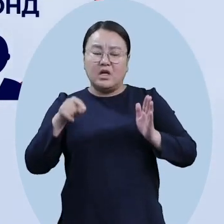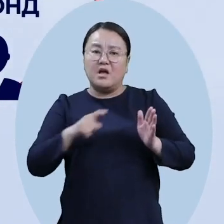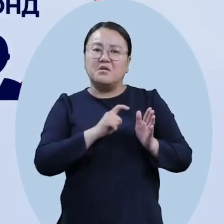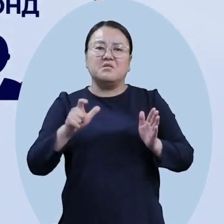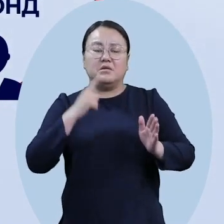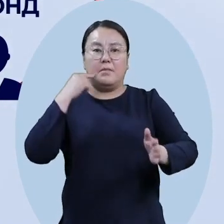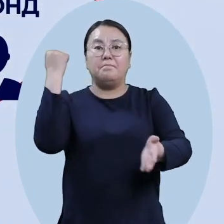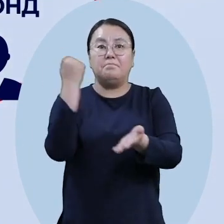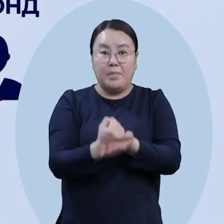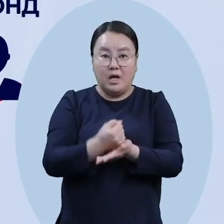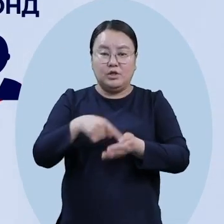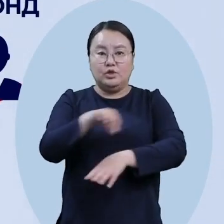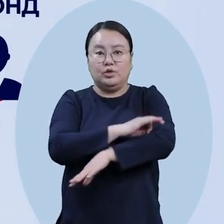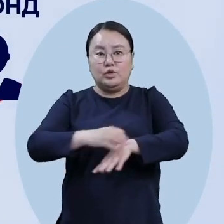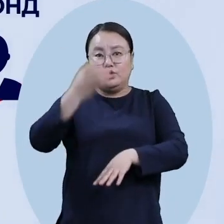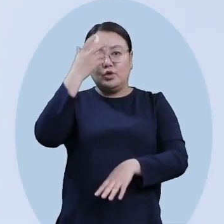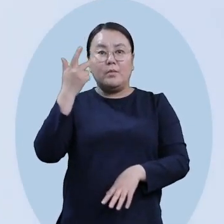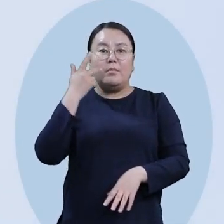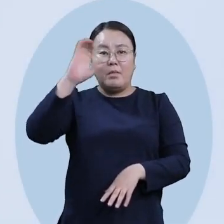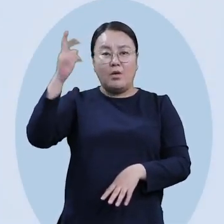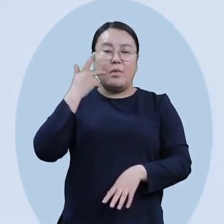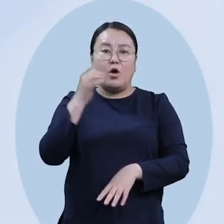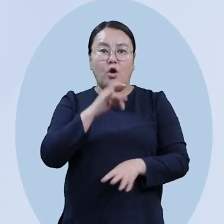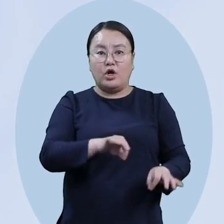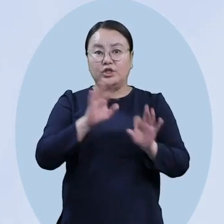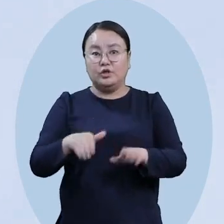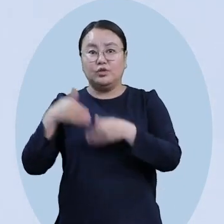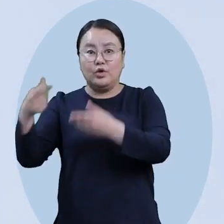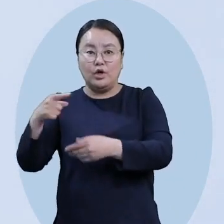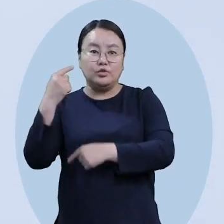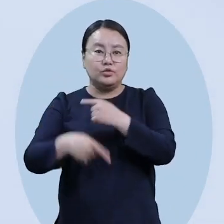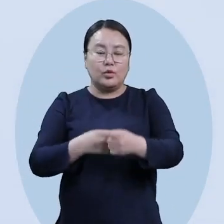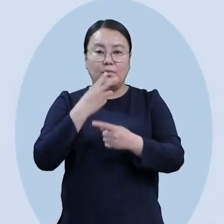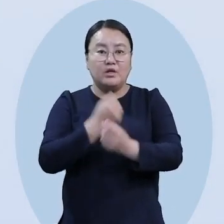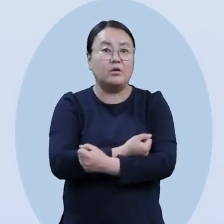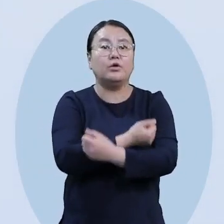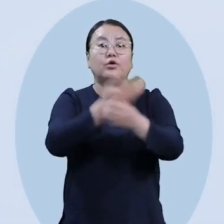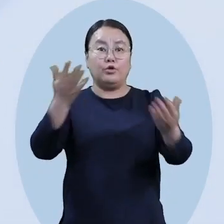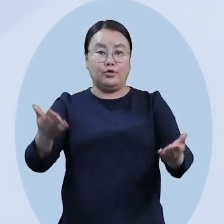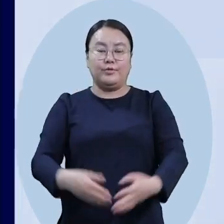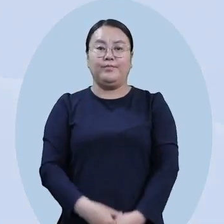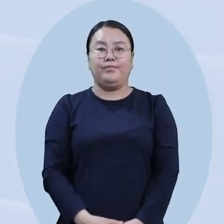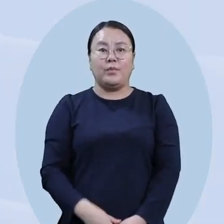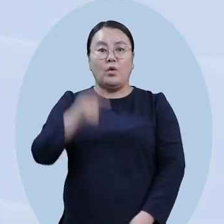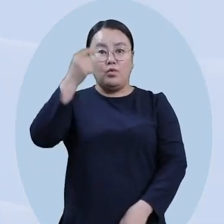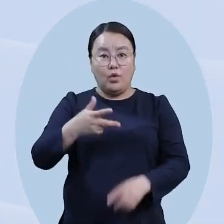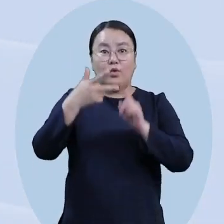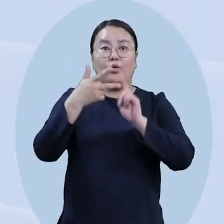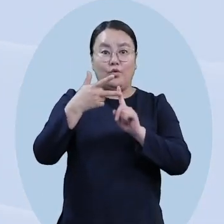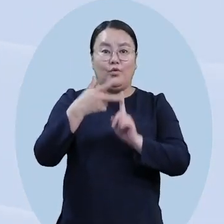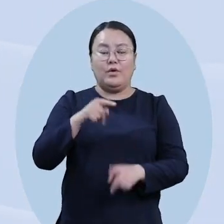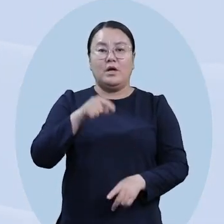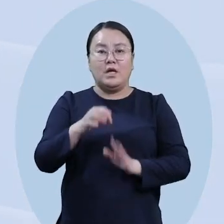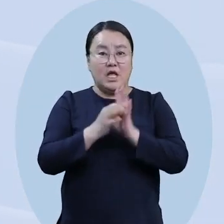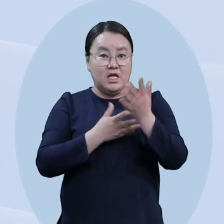тогтоосон тогтоолыг баталж төслийг төрийн байгуулалтын байнгын хороонд шилжүүлж энэ тухай нийтэд зарлан мэдээлнэ. 3 дахь хэлэлцүүлэг.